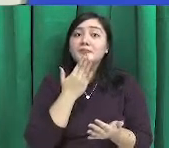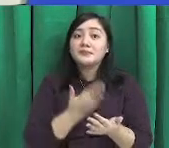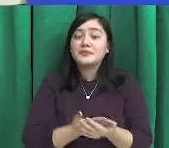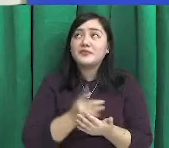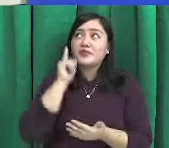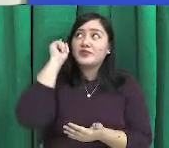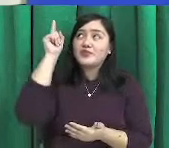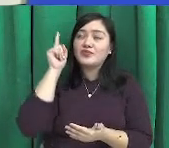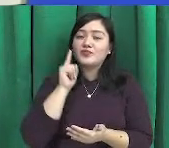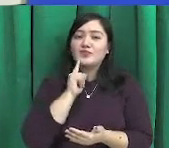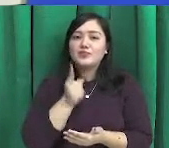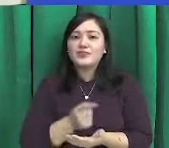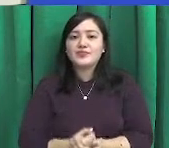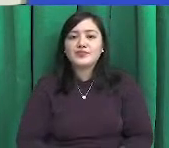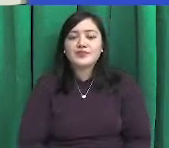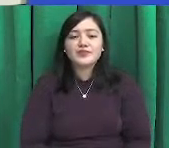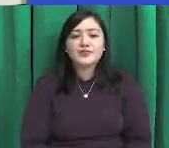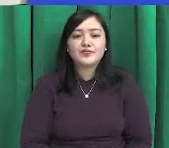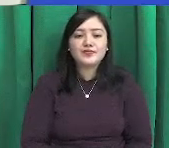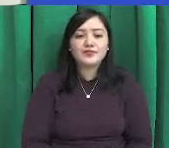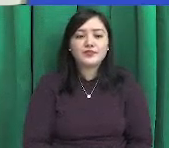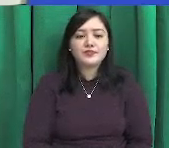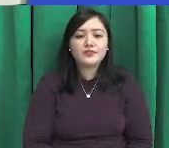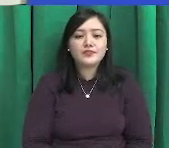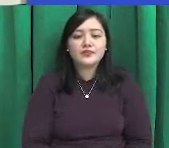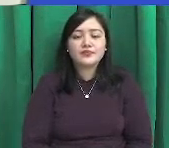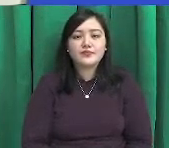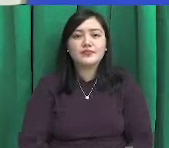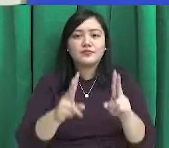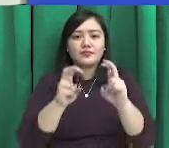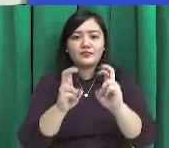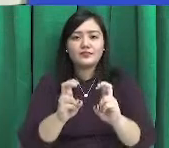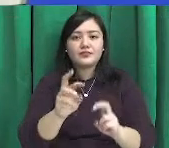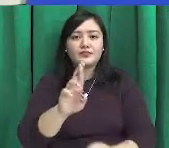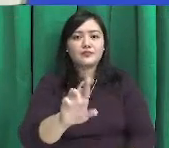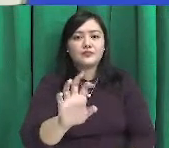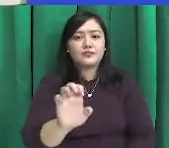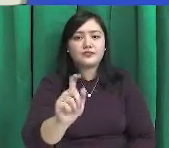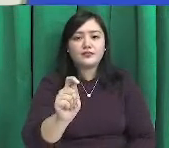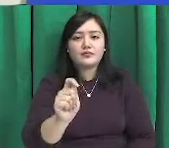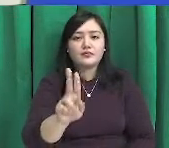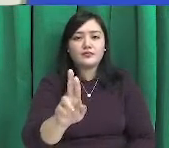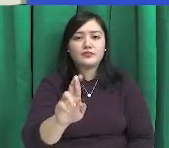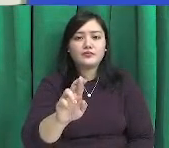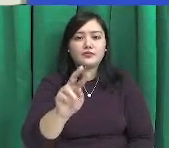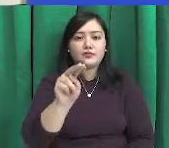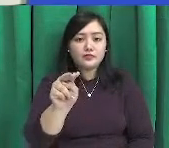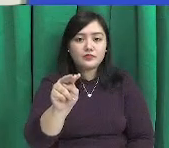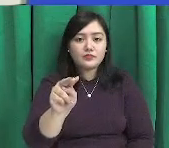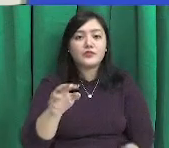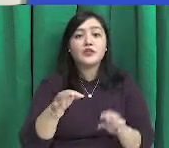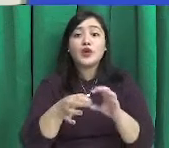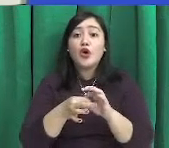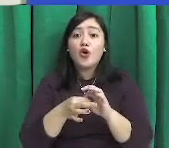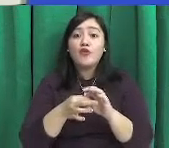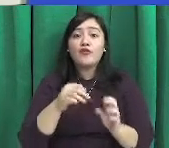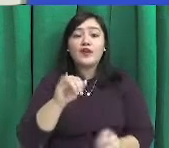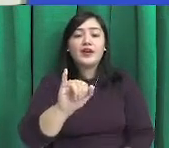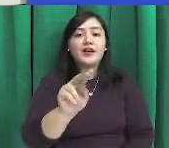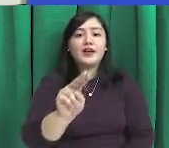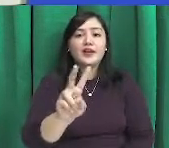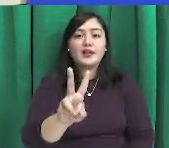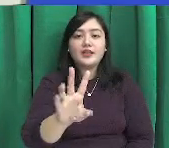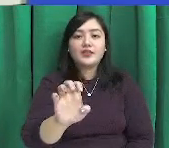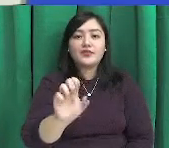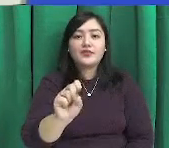kasi alam niyo mga kapatid, may mga nagbi-business sabi nga ni Nida, paano klaseng business siya na yung